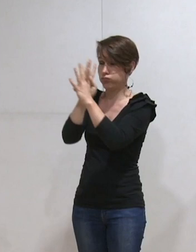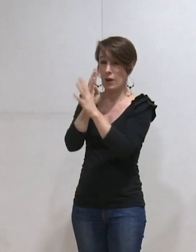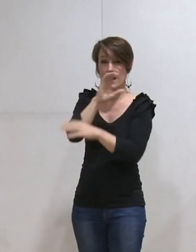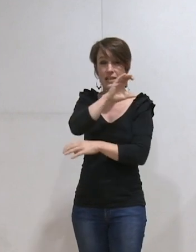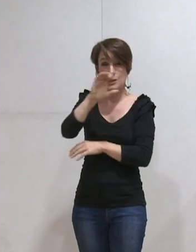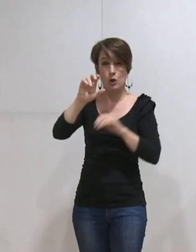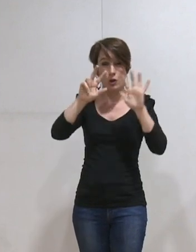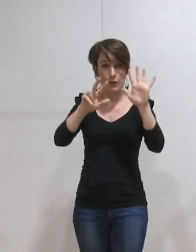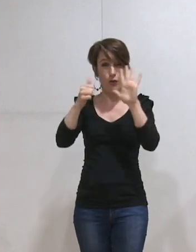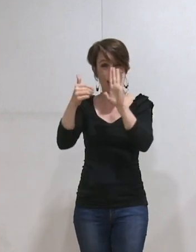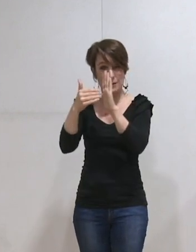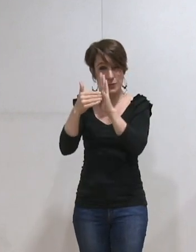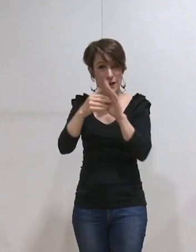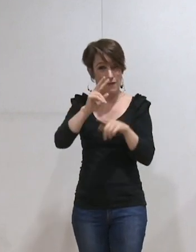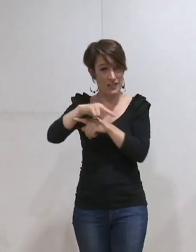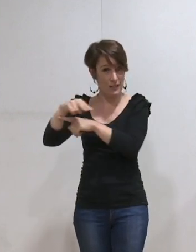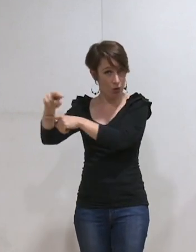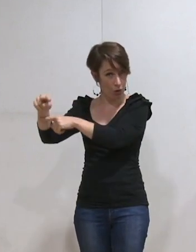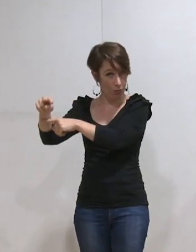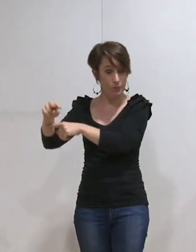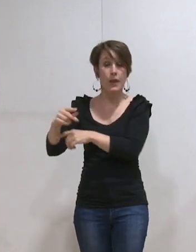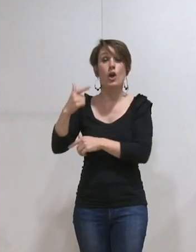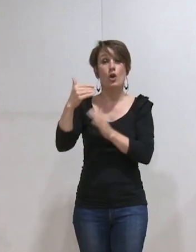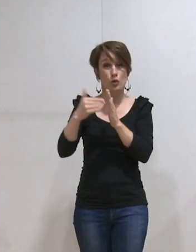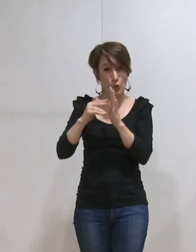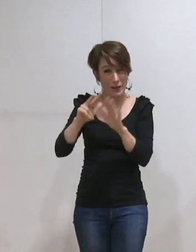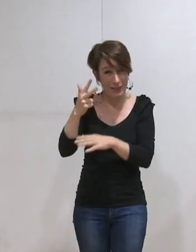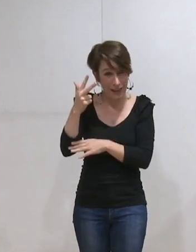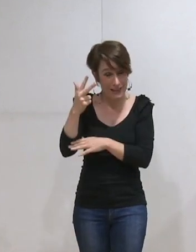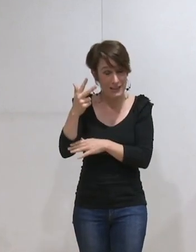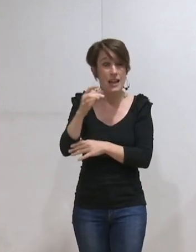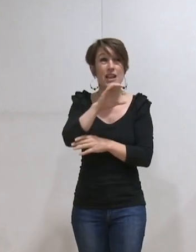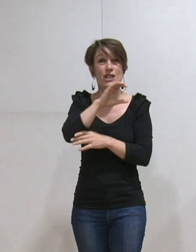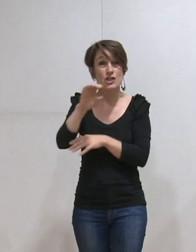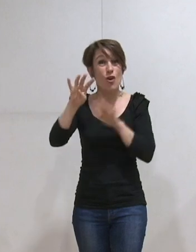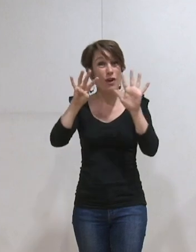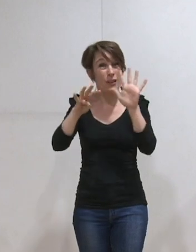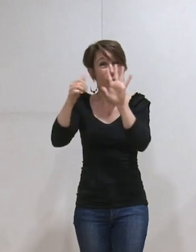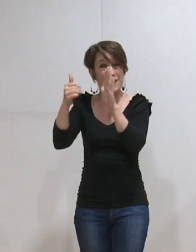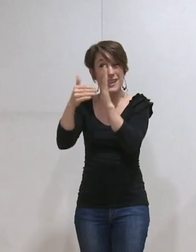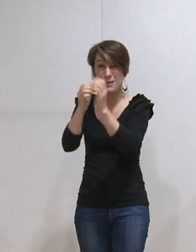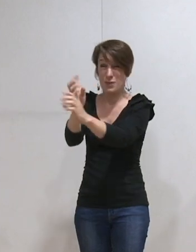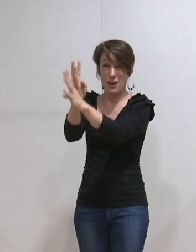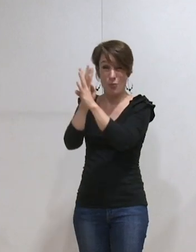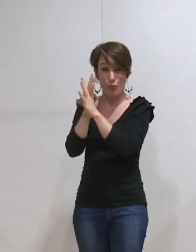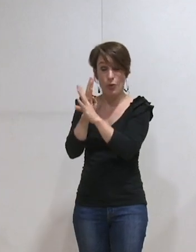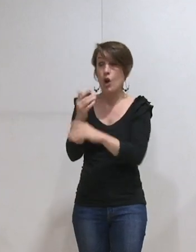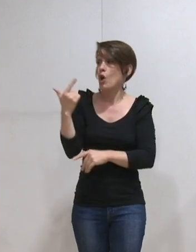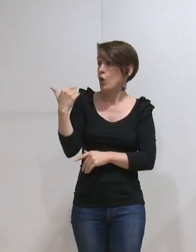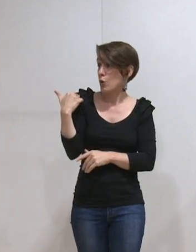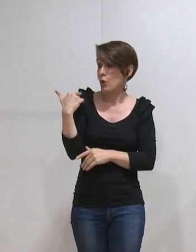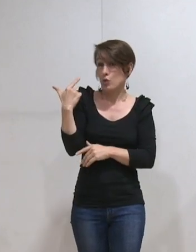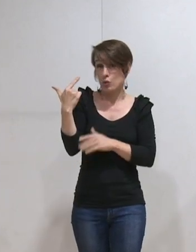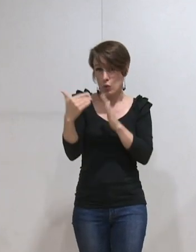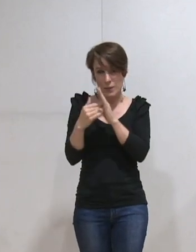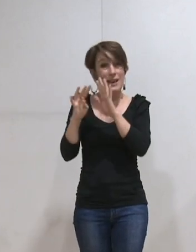visiteurs en 2013 196000 et en 2014 et cela